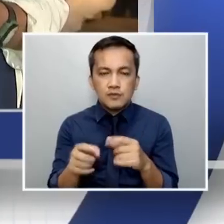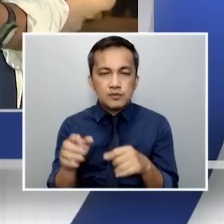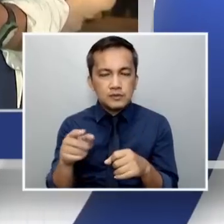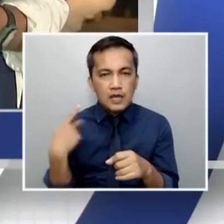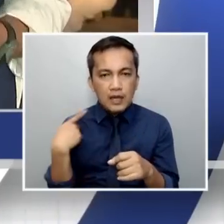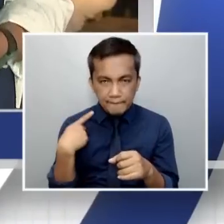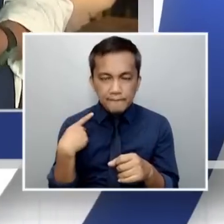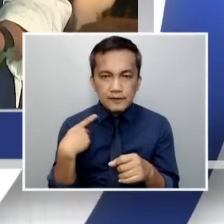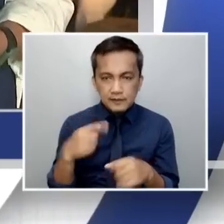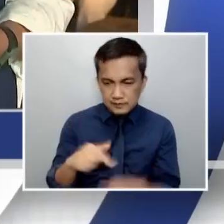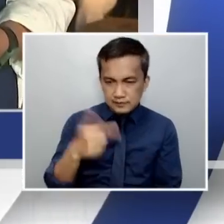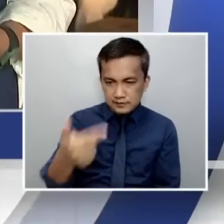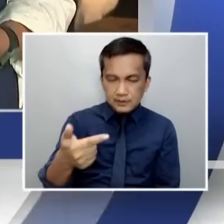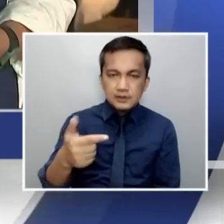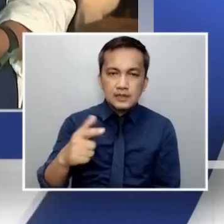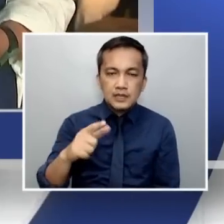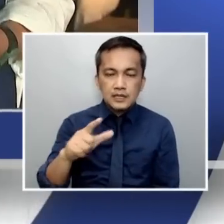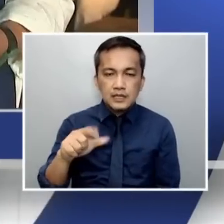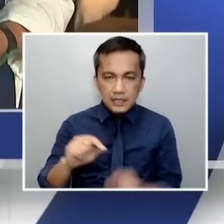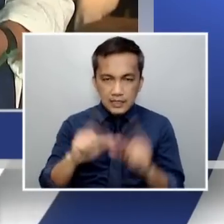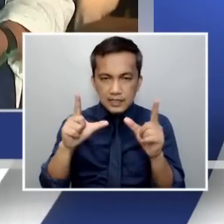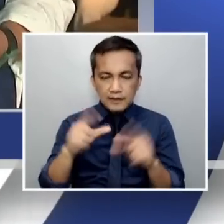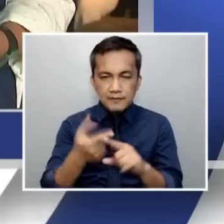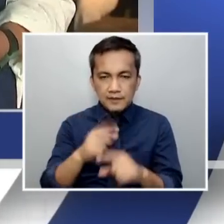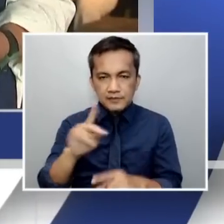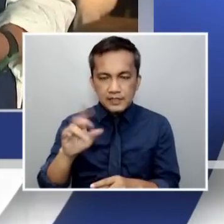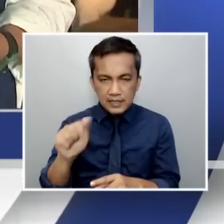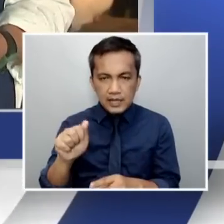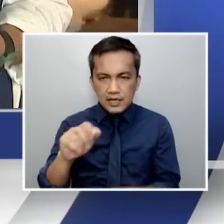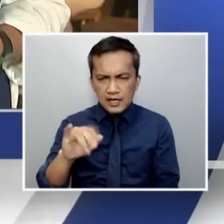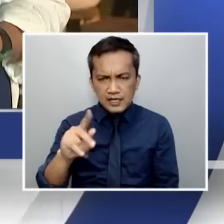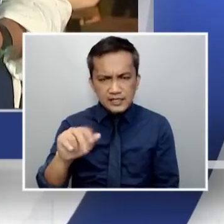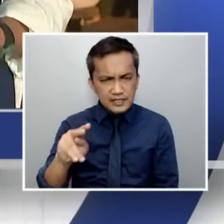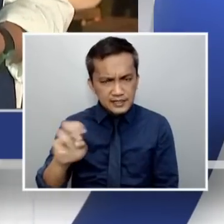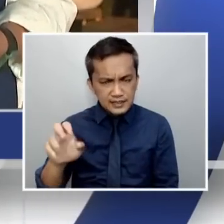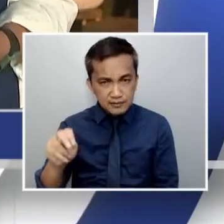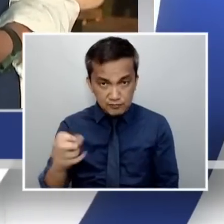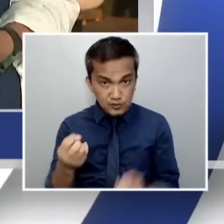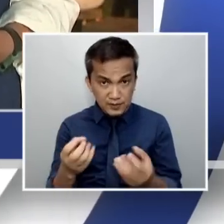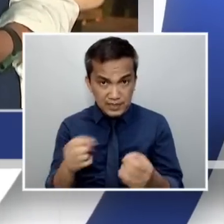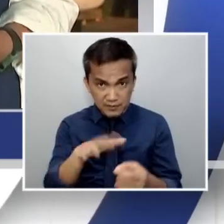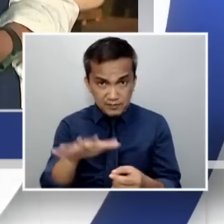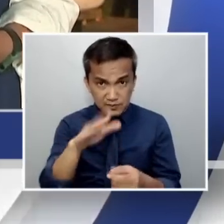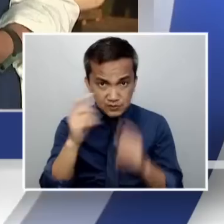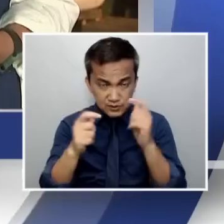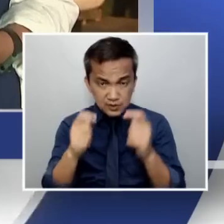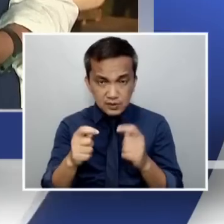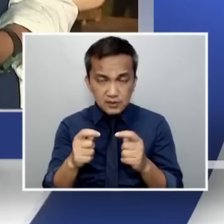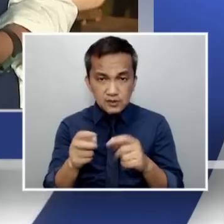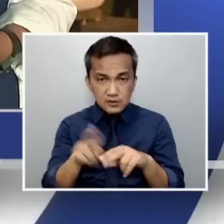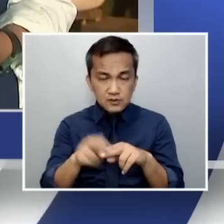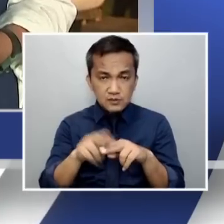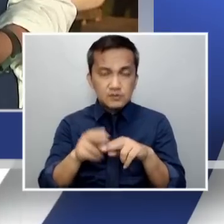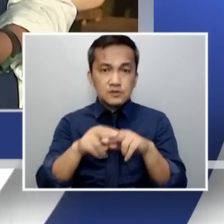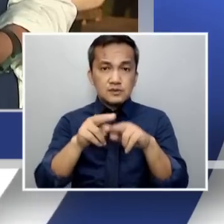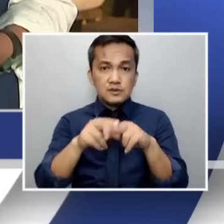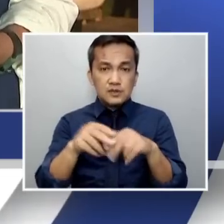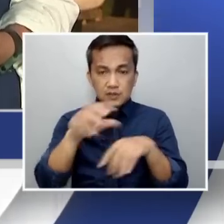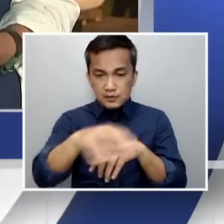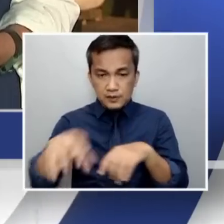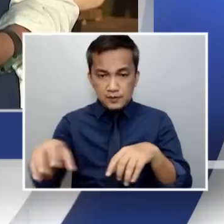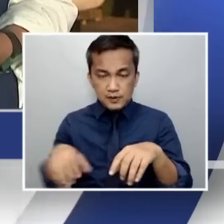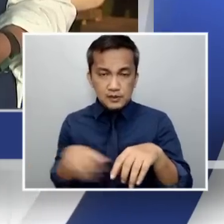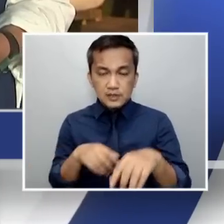si Irene Perol. Patuloy pa rin bang dumadami ang mga turista dyan sa naturang paligid ng Mayon, Irene?